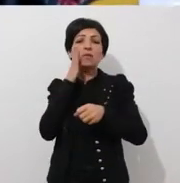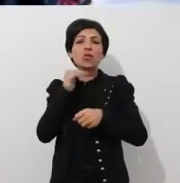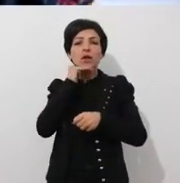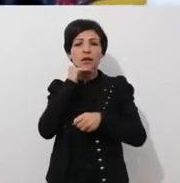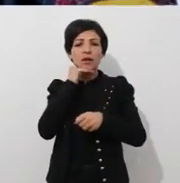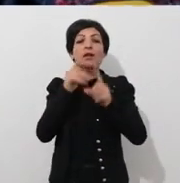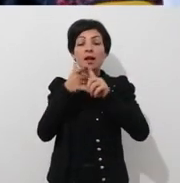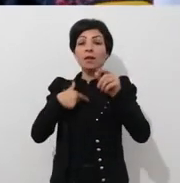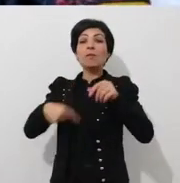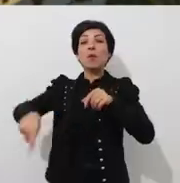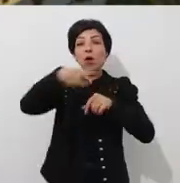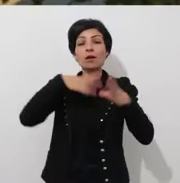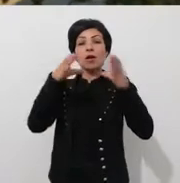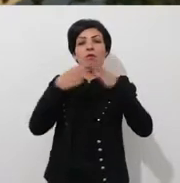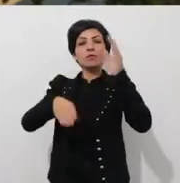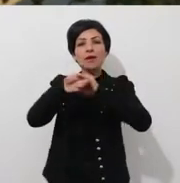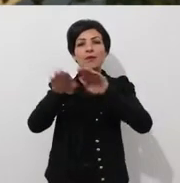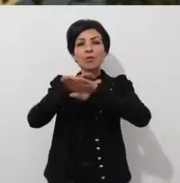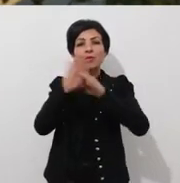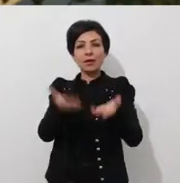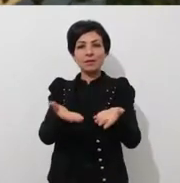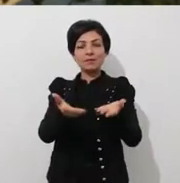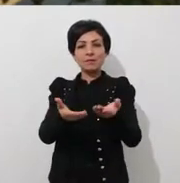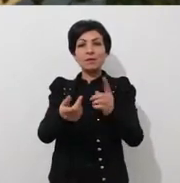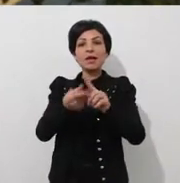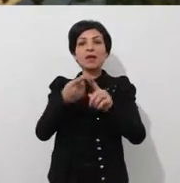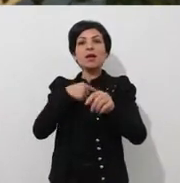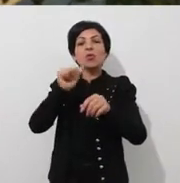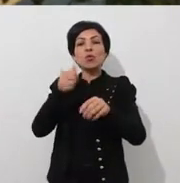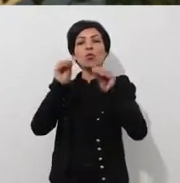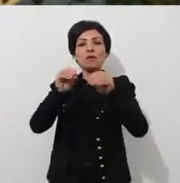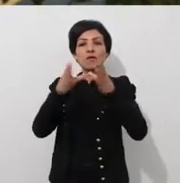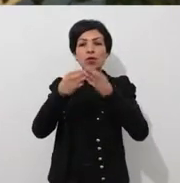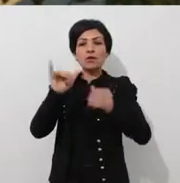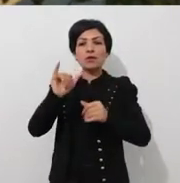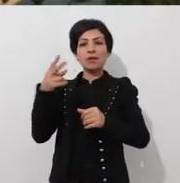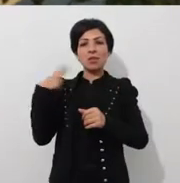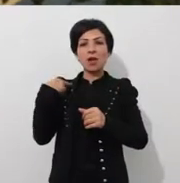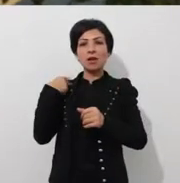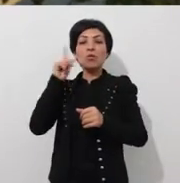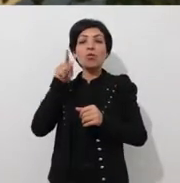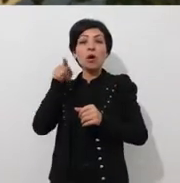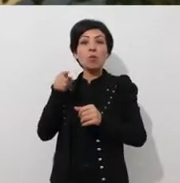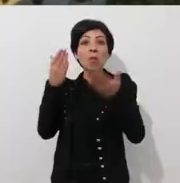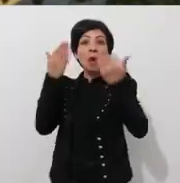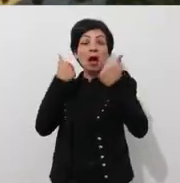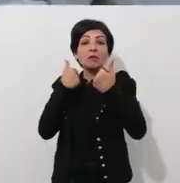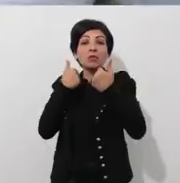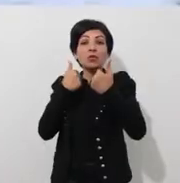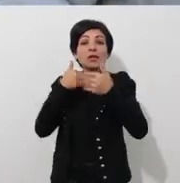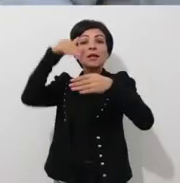والكل، وانطلقنا في مشروعنا ابتداء بتكوين المعلمين اللي هما كانوا ما همش ما عندهمش حتى دراية، ما عندهمش